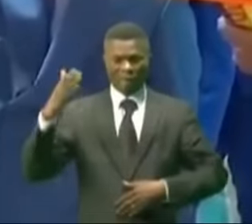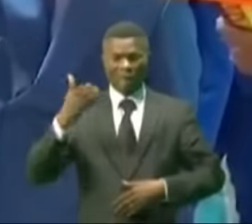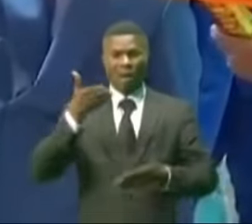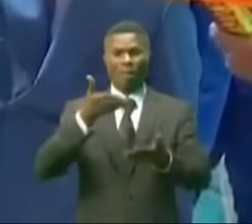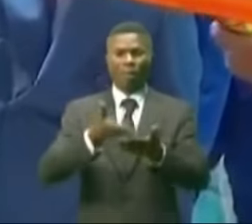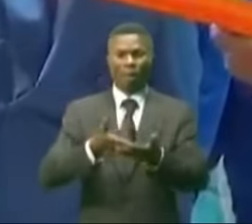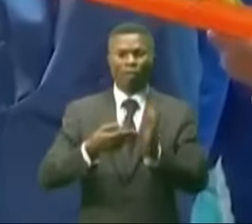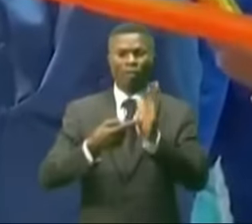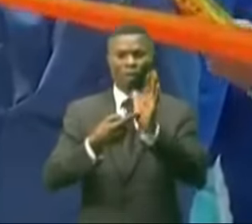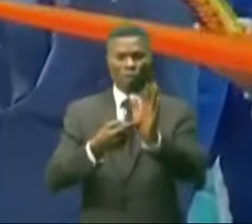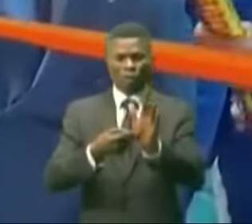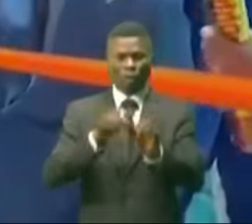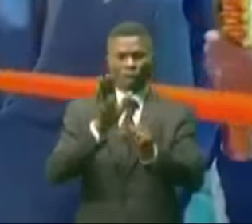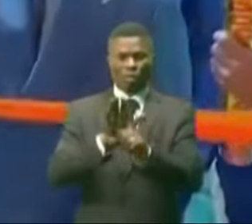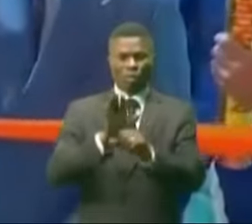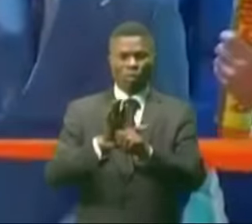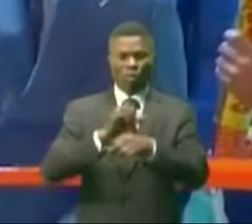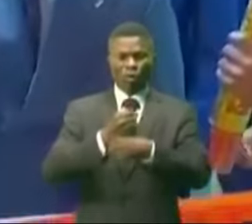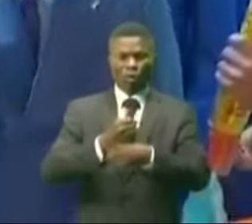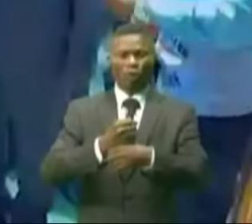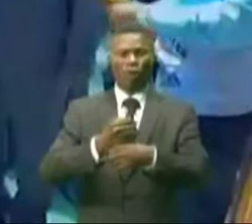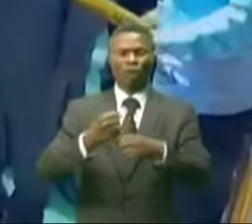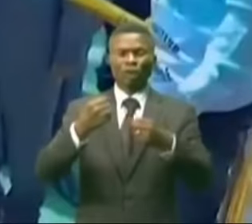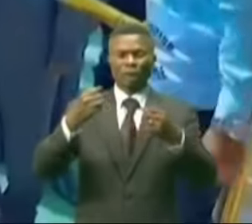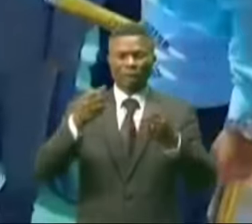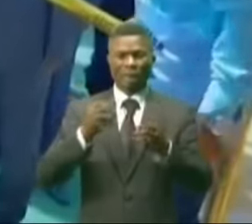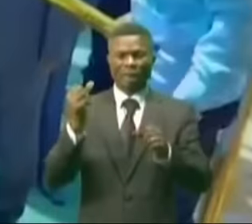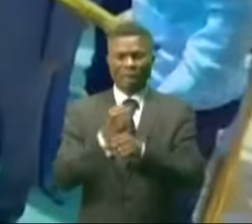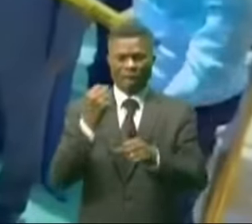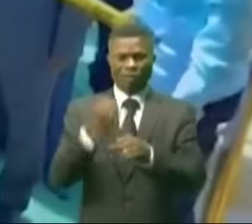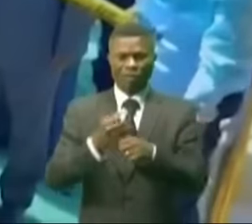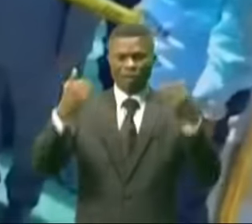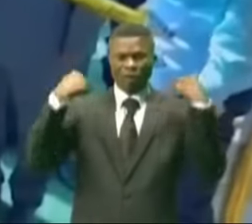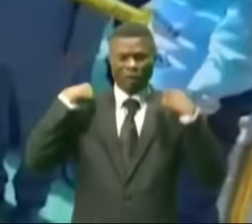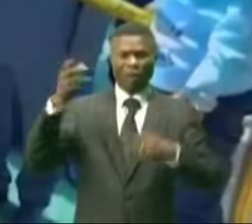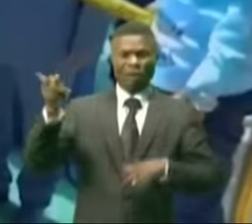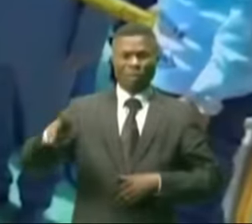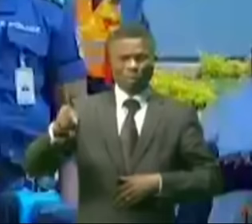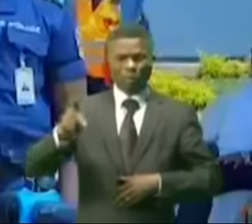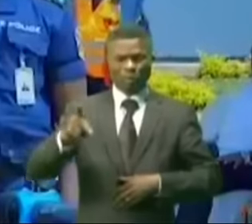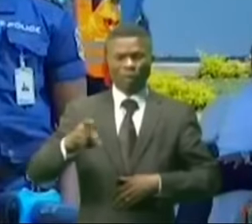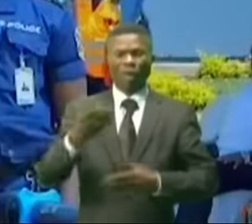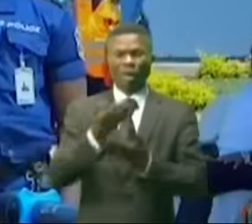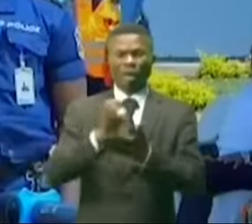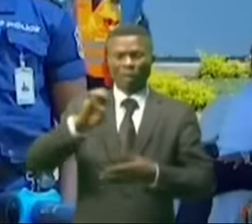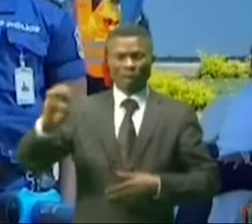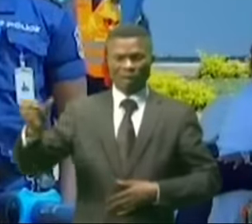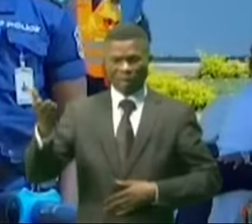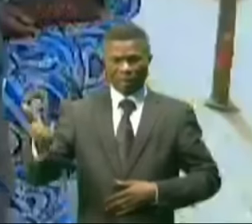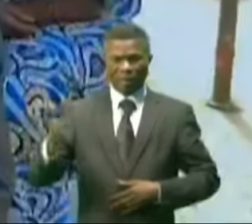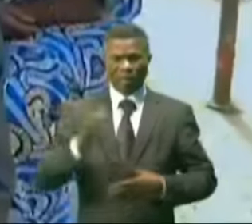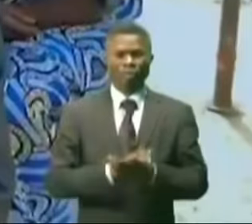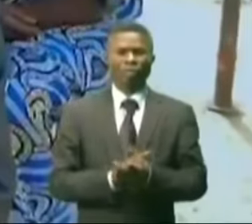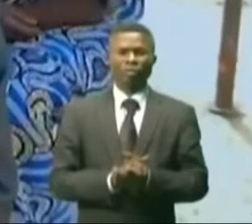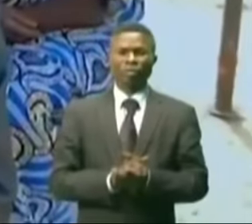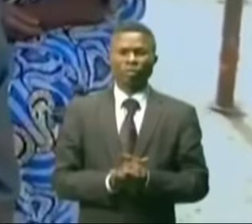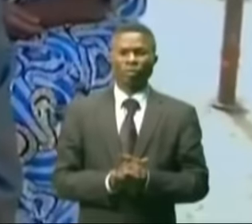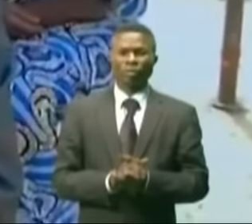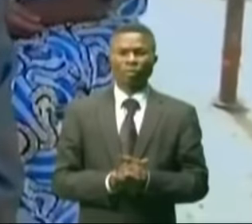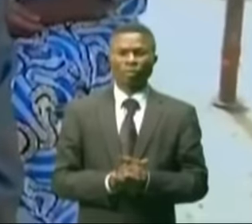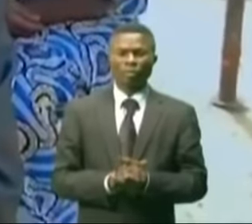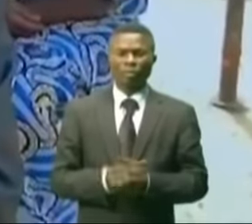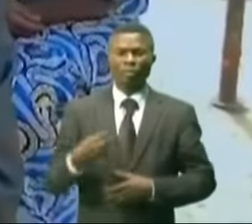preuve de plus de la restauration de l'autorité de l'État dans cette partie orientale du pays. C'est un